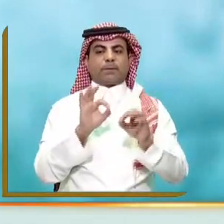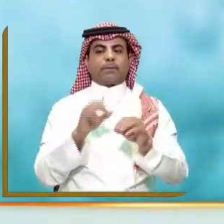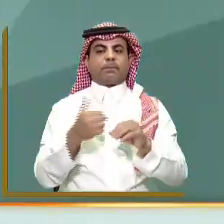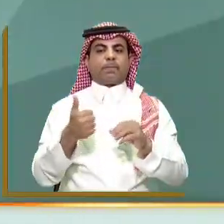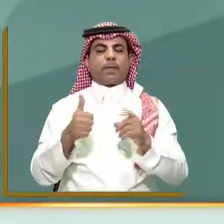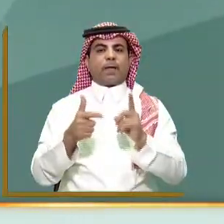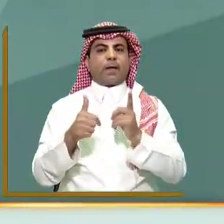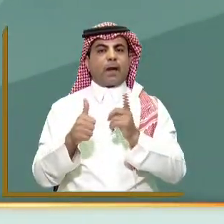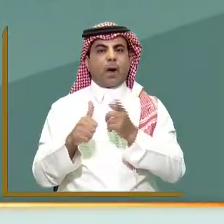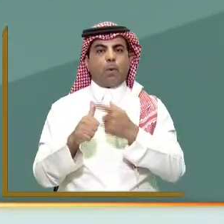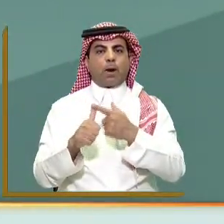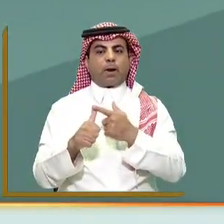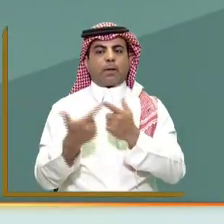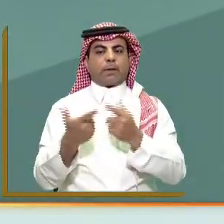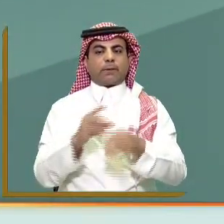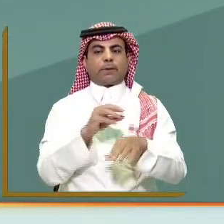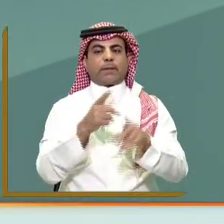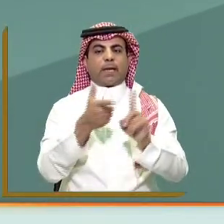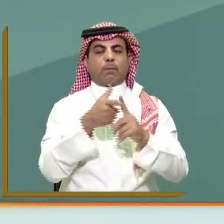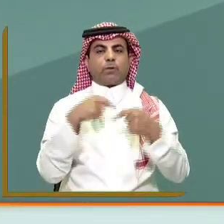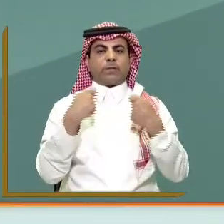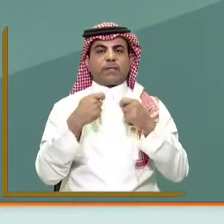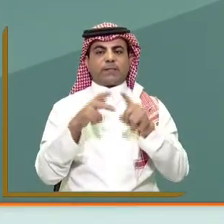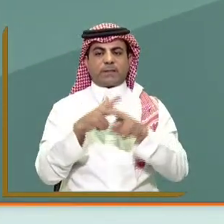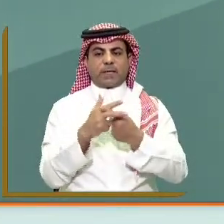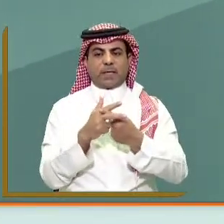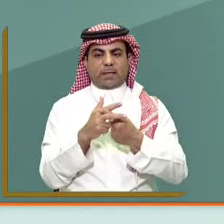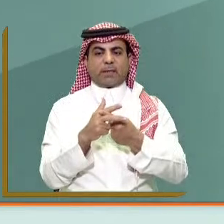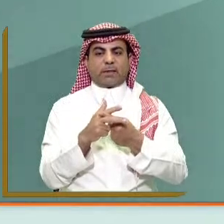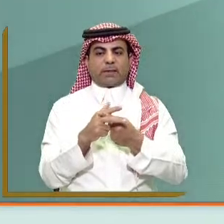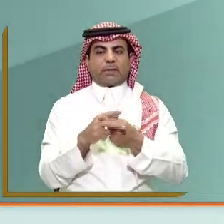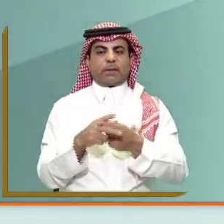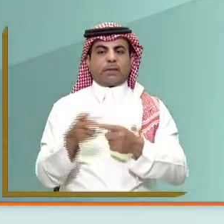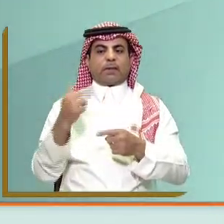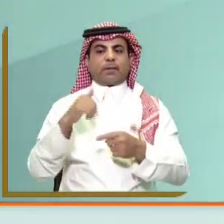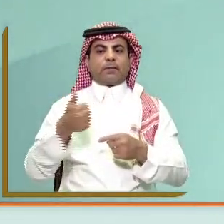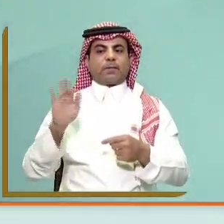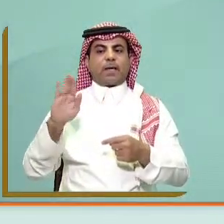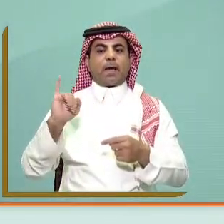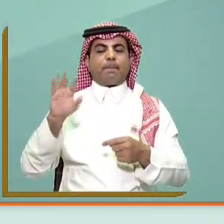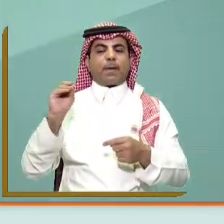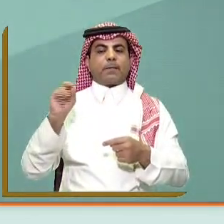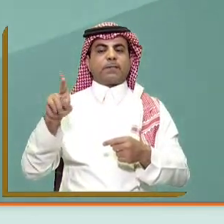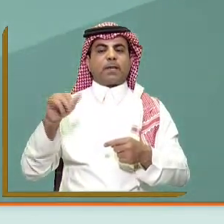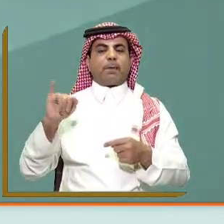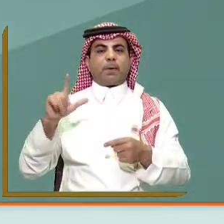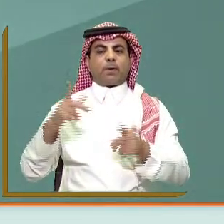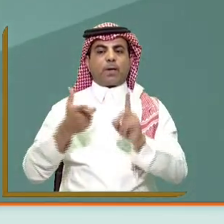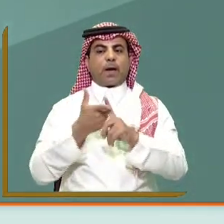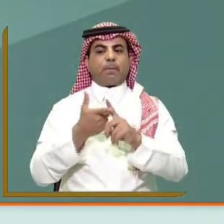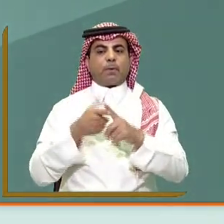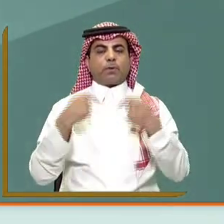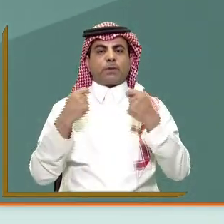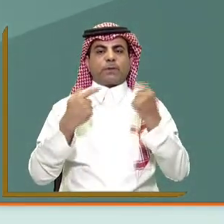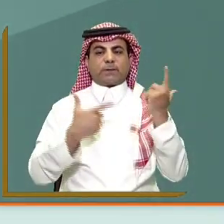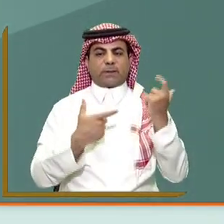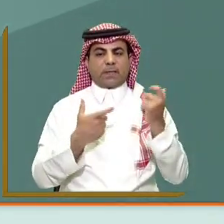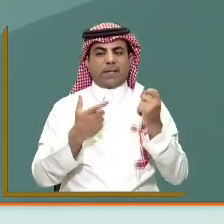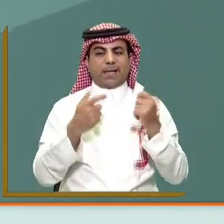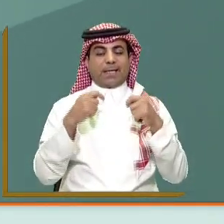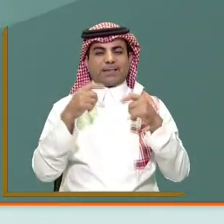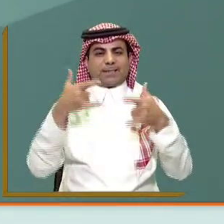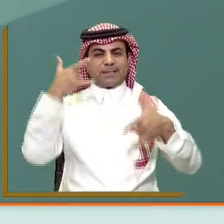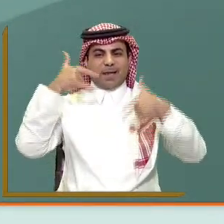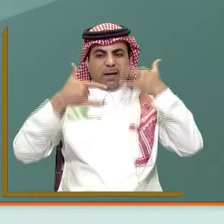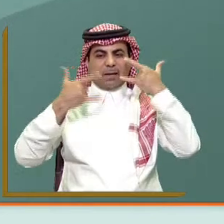ومميزة. تضمنت الموافقة على تعيين نائب وزير الصناعة والثروة المعدنية المهندس أسامة الزامل ونائب وزير الاتصالات وتقنية